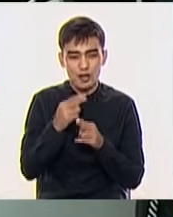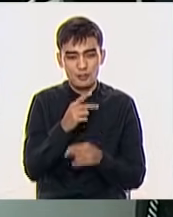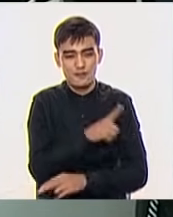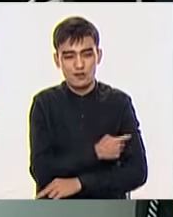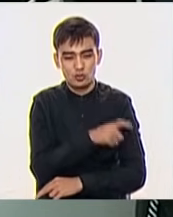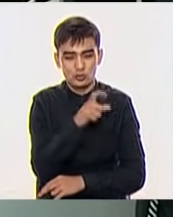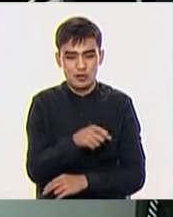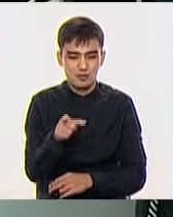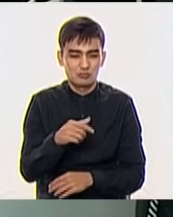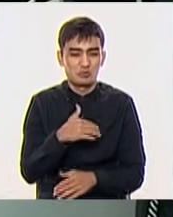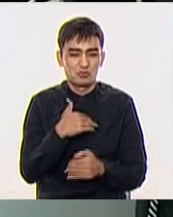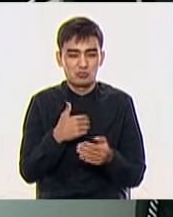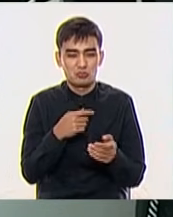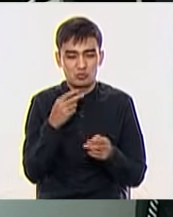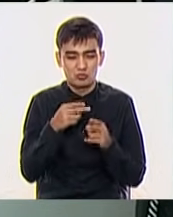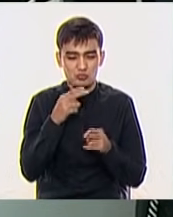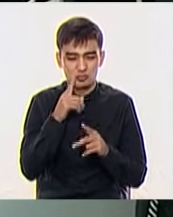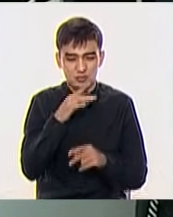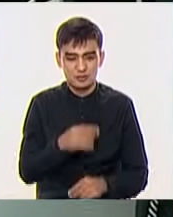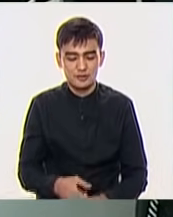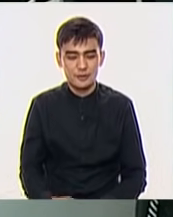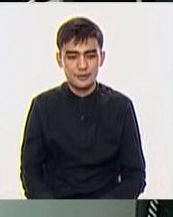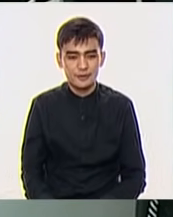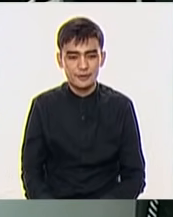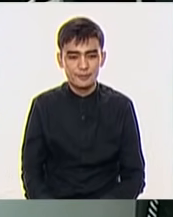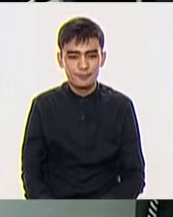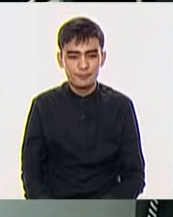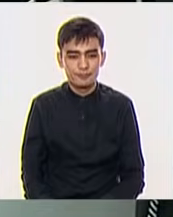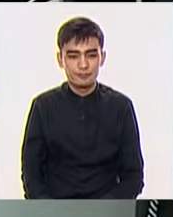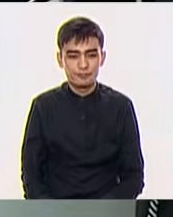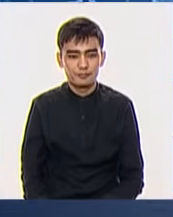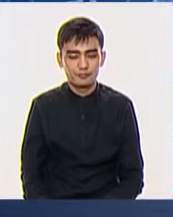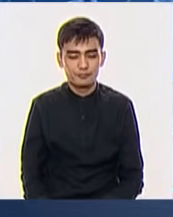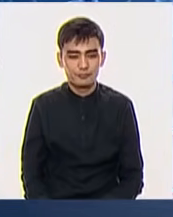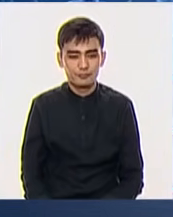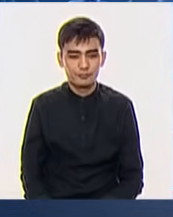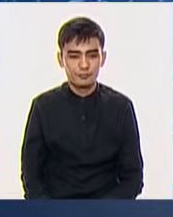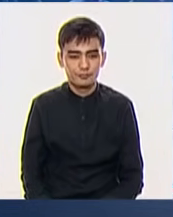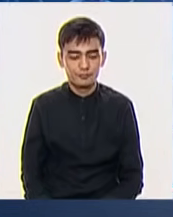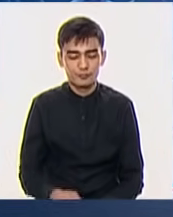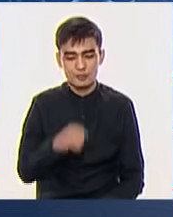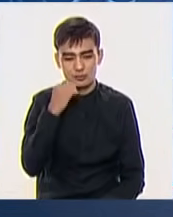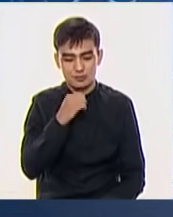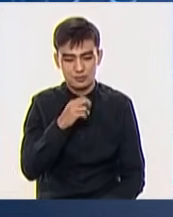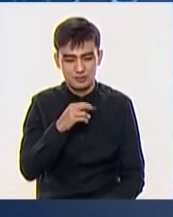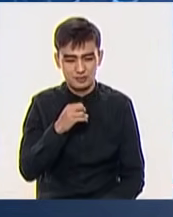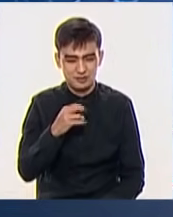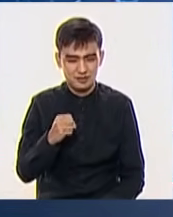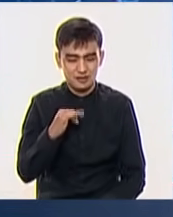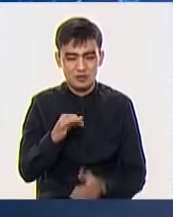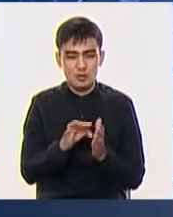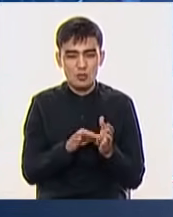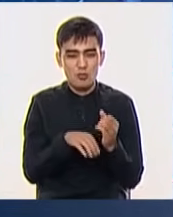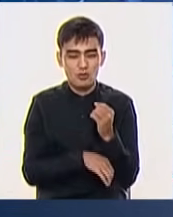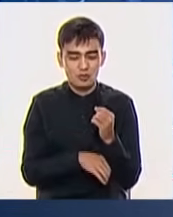медработников пациентка не собирается. Наталья. Спасибо, Елена. Сразу